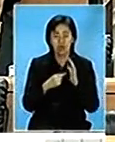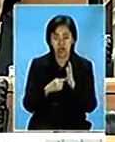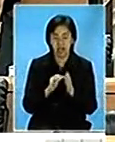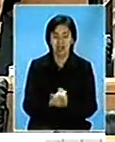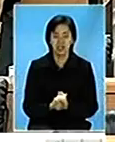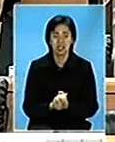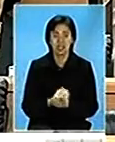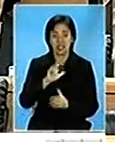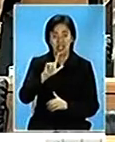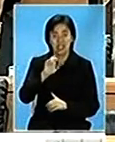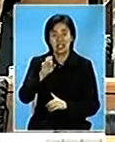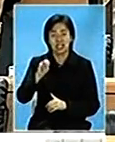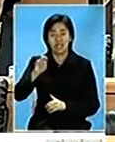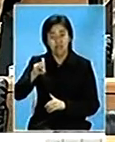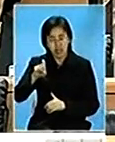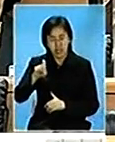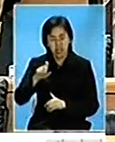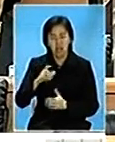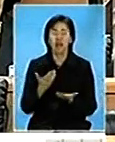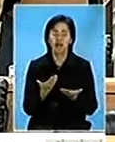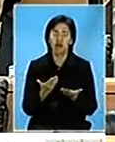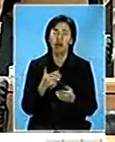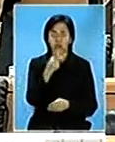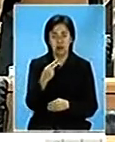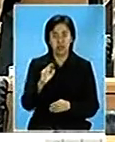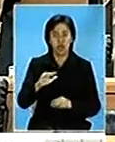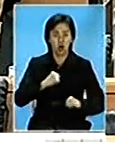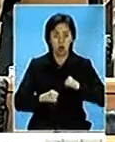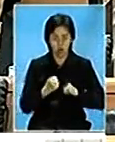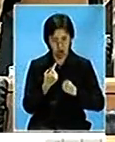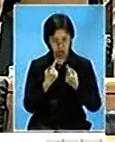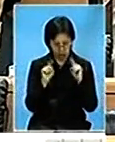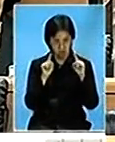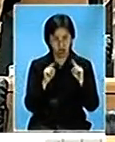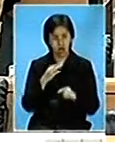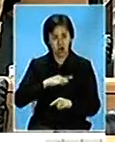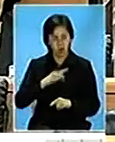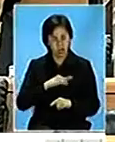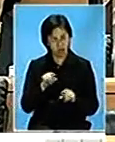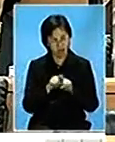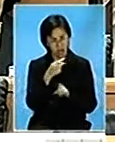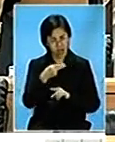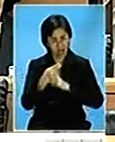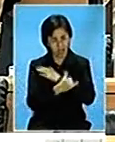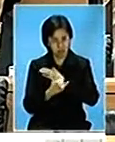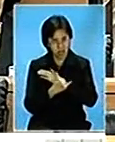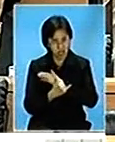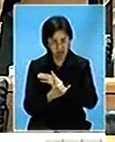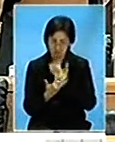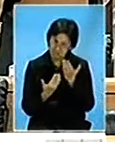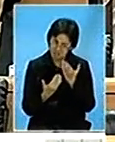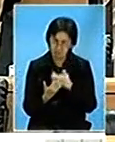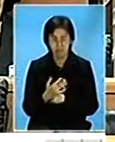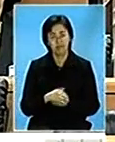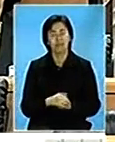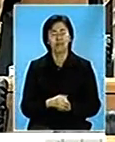นว่าชิมิชิมิอย่างเงี้ยนะคะซึ่งเป็นภาษาที่ค่อนข้างจะแปลกอาจจะฟังดูเหมือนภาษาต่างประเทศประเทศใดประเทศหนึ่ง